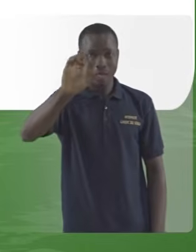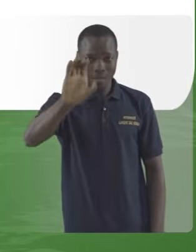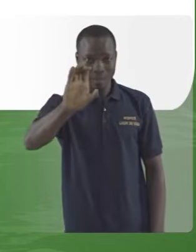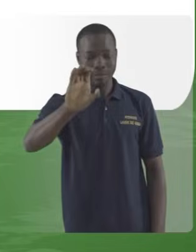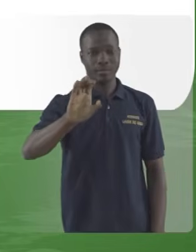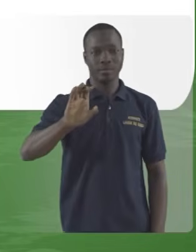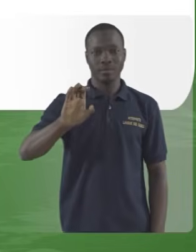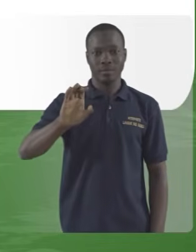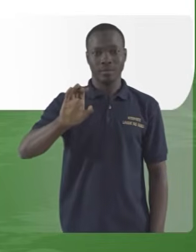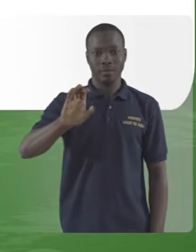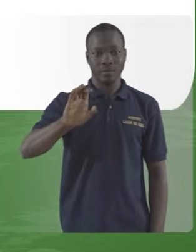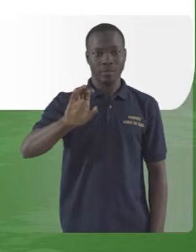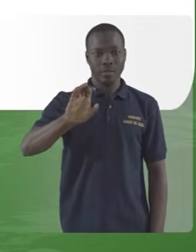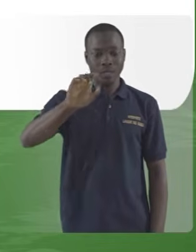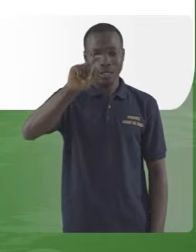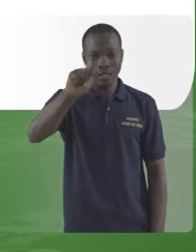TAC,